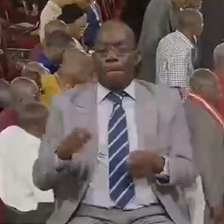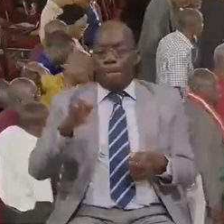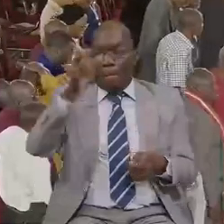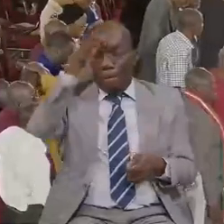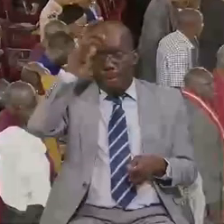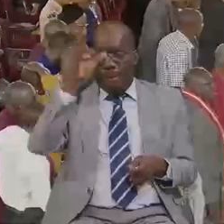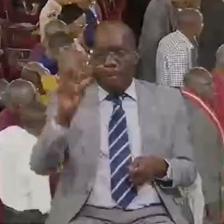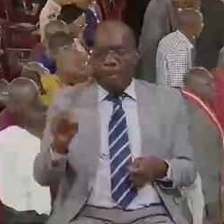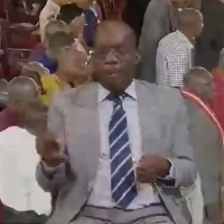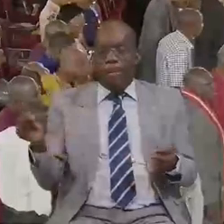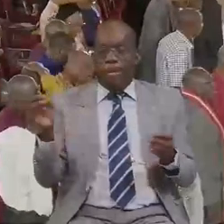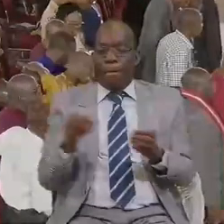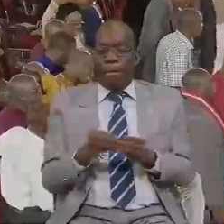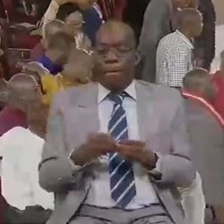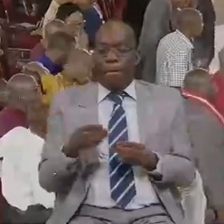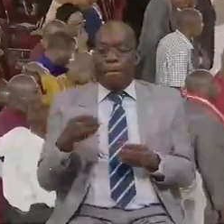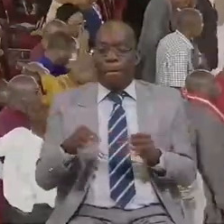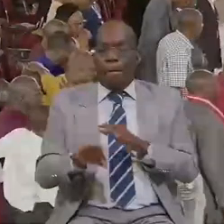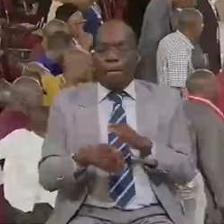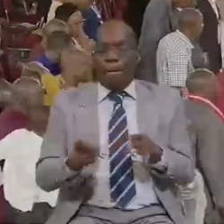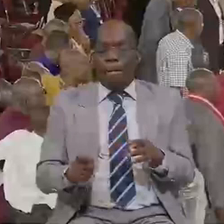n'étant plus sous le contrôle du moi.